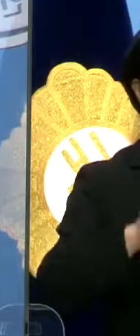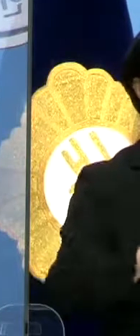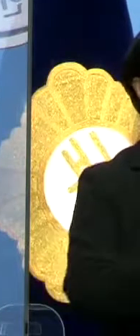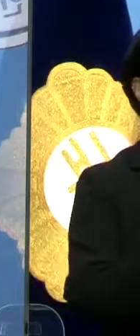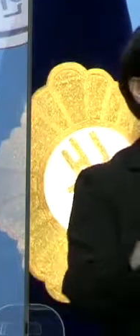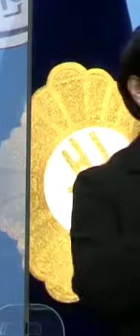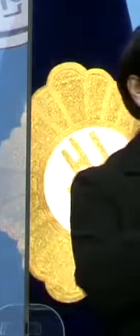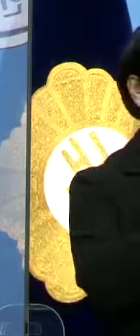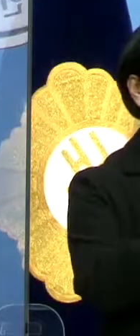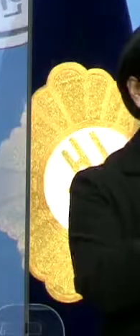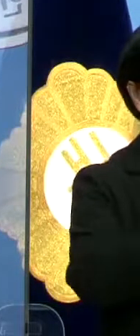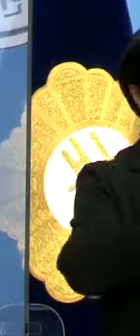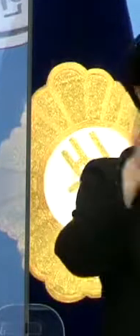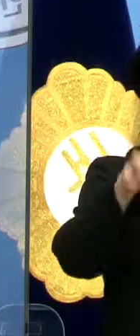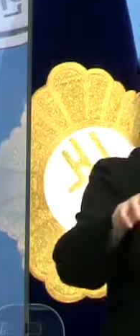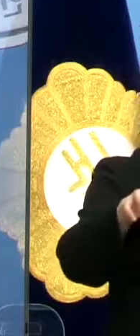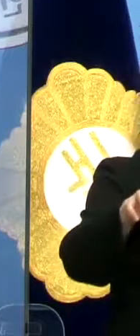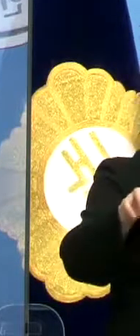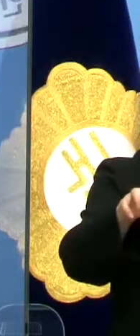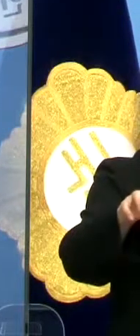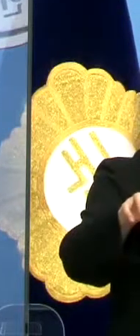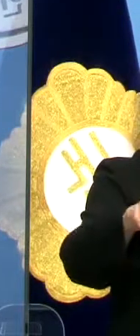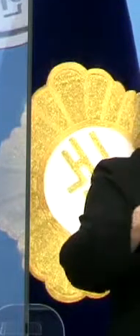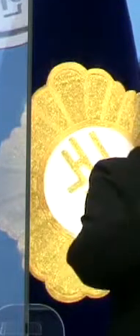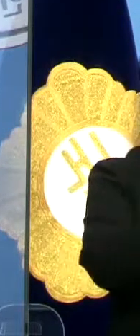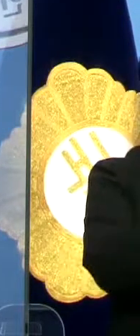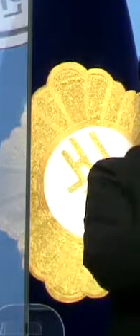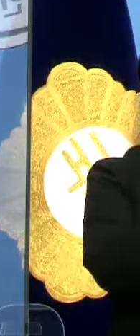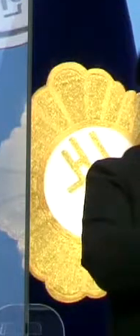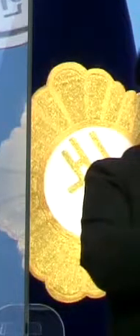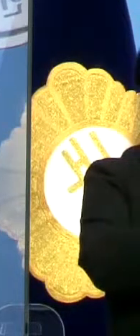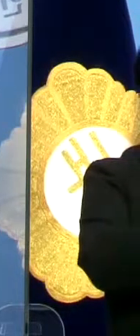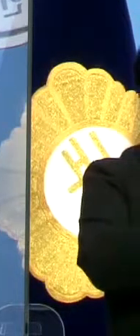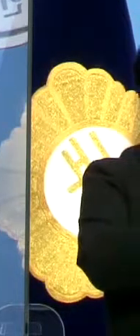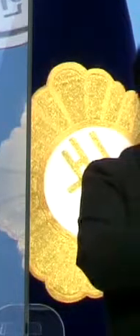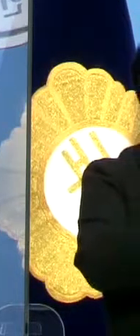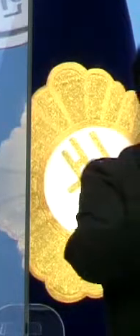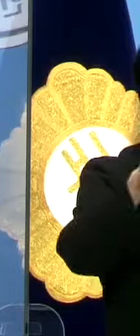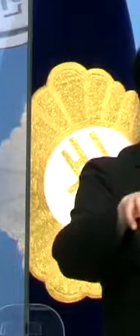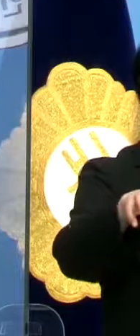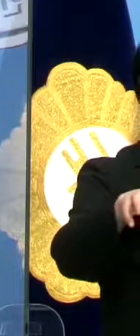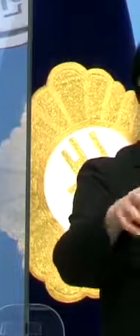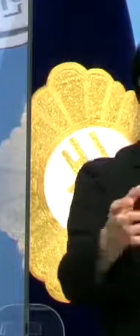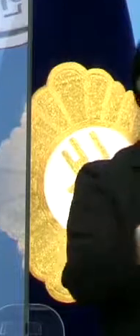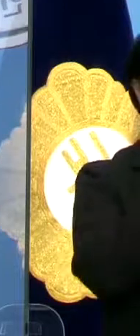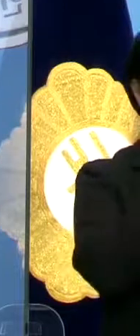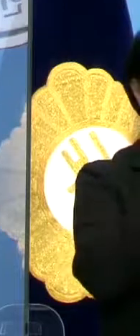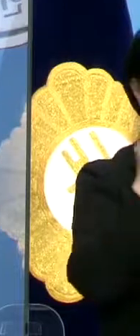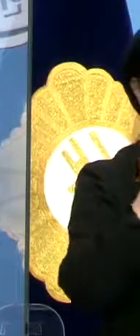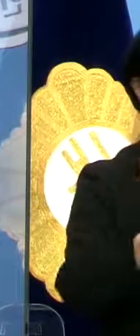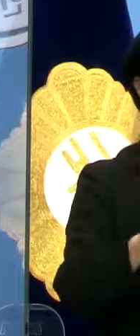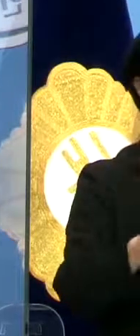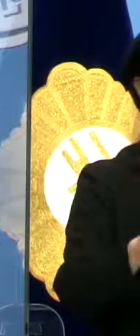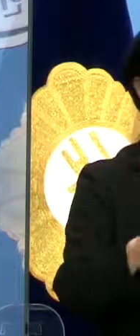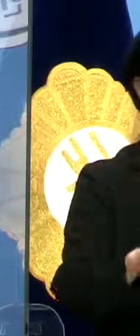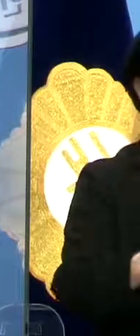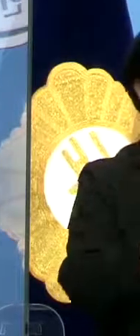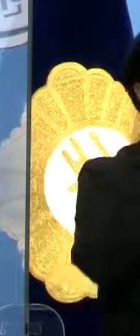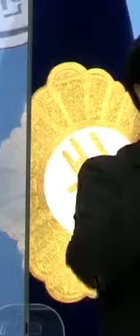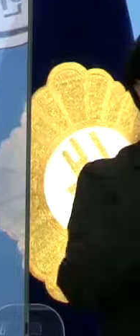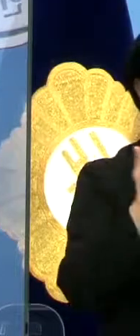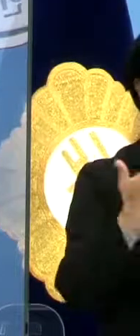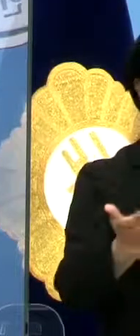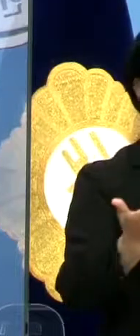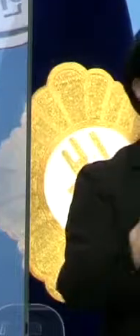더불어 민주당 지자체 장이 있는 그 마포구 10 더불어 민주당 지자체 장을 갖고 있음에도 불구하고 이를 묵인하고